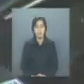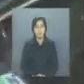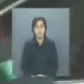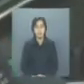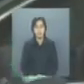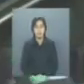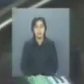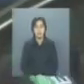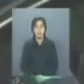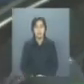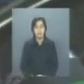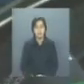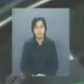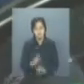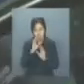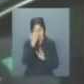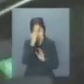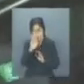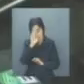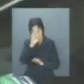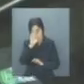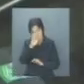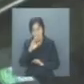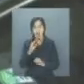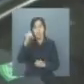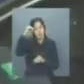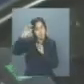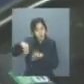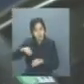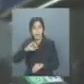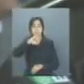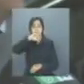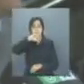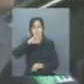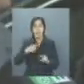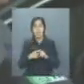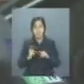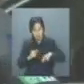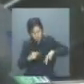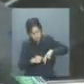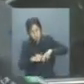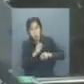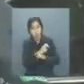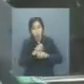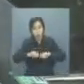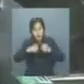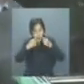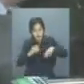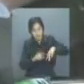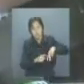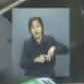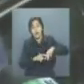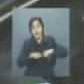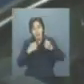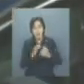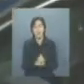ดาวิดปิยะกองหน้าทีมชาติสเปนวัย30ปีของบาร์เซโลนาที่ได้รับบาดเจ็บกระดูกหน้าแข้งหักในการแข่งขันฟุตบอลชิงแชมป์สโมสรโล